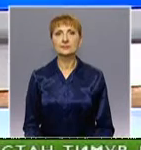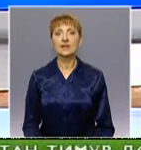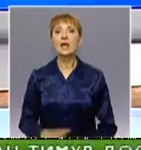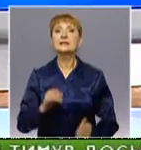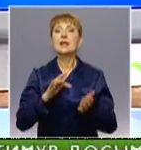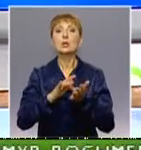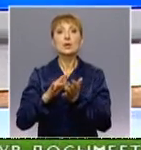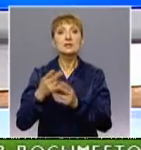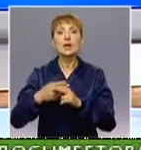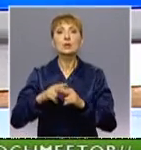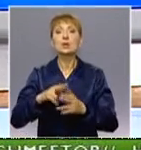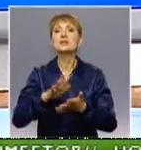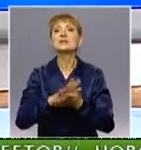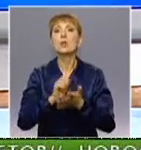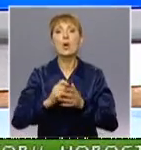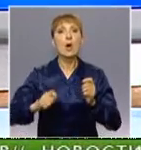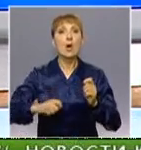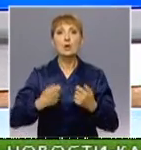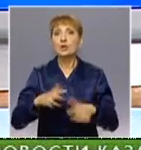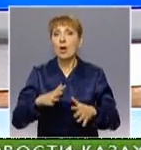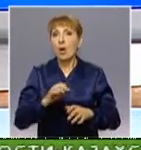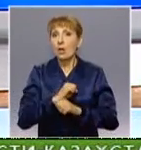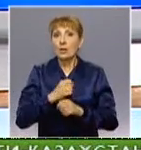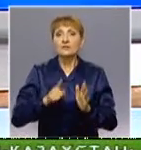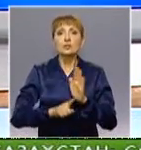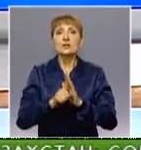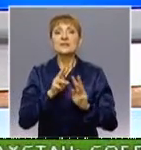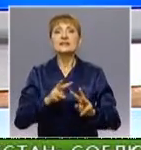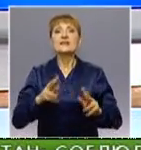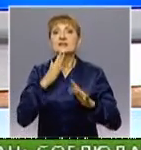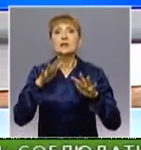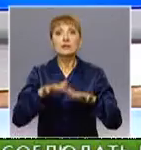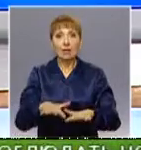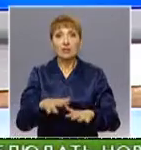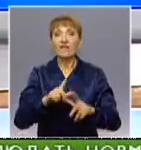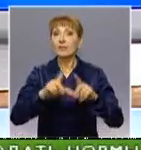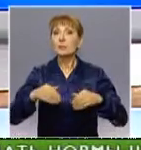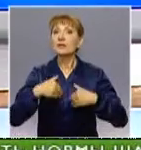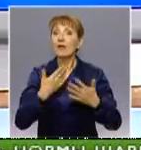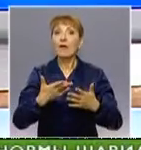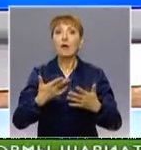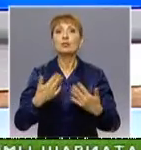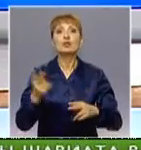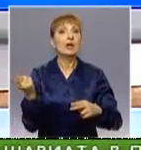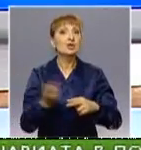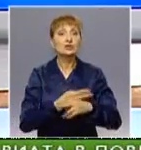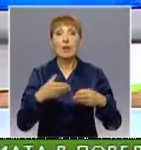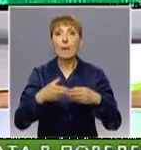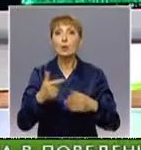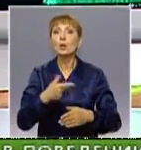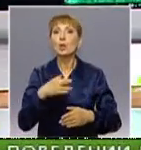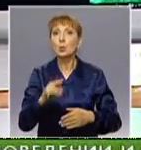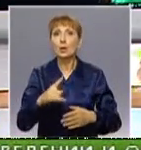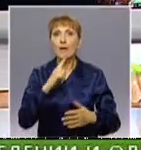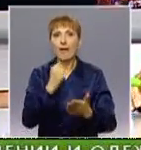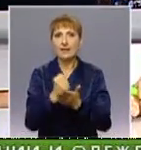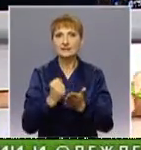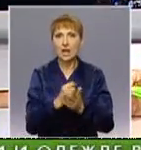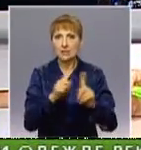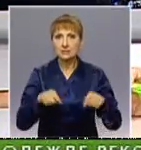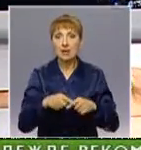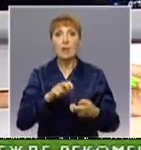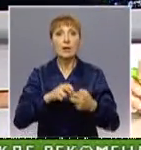За туристов, которым испортили отпуск, вступилось Министерство иностранных дел. Ведомство предлагает лишить компанию «Гульнар Тур» лицензии.